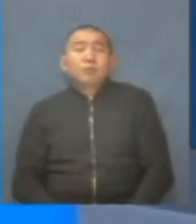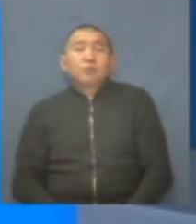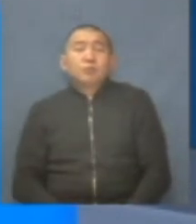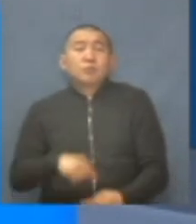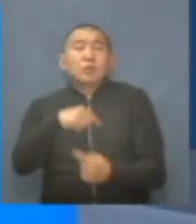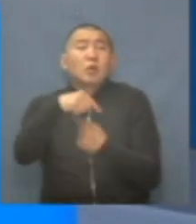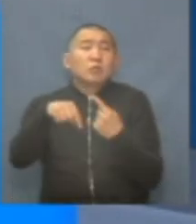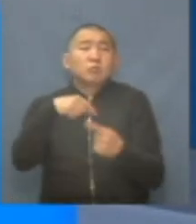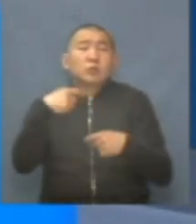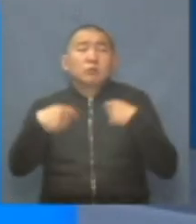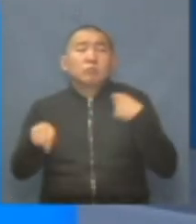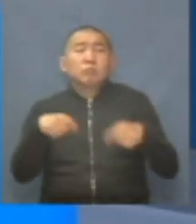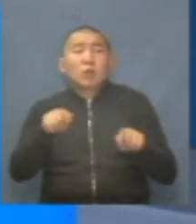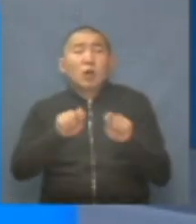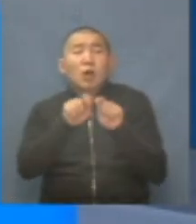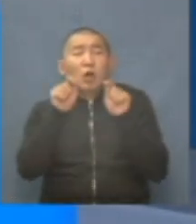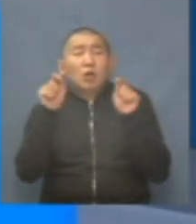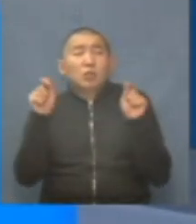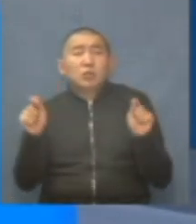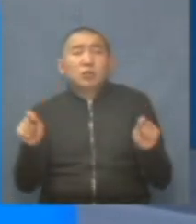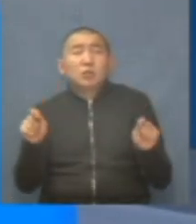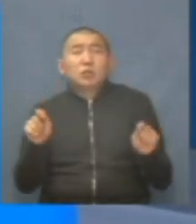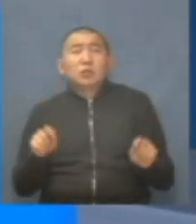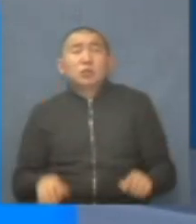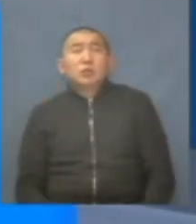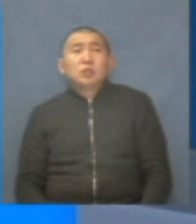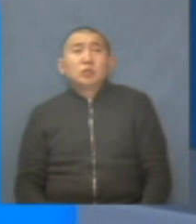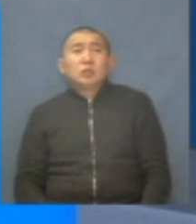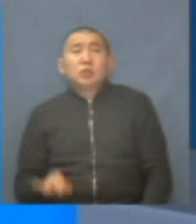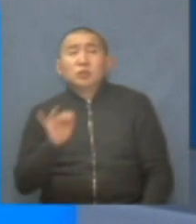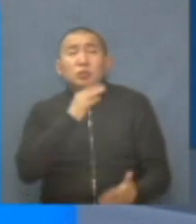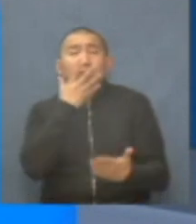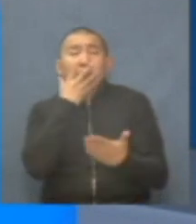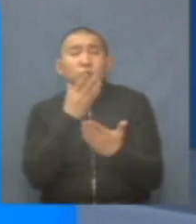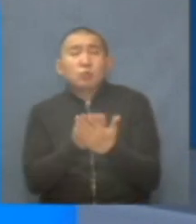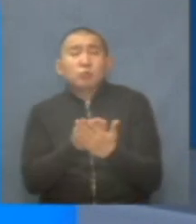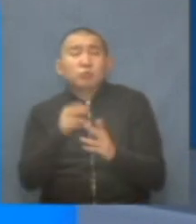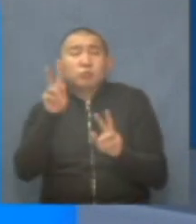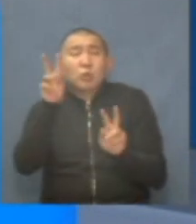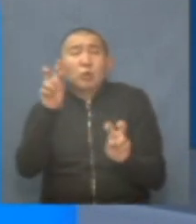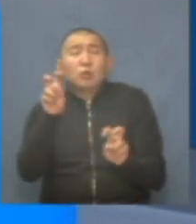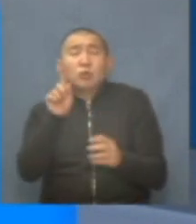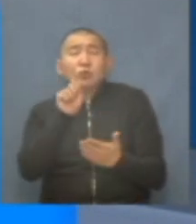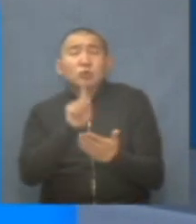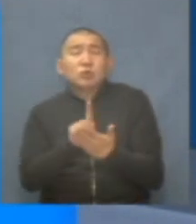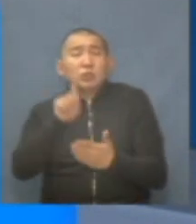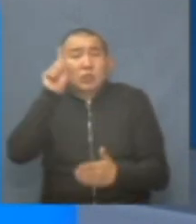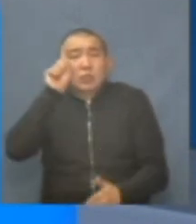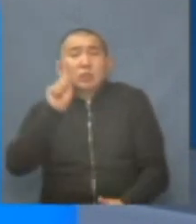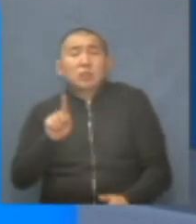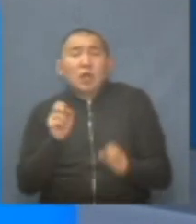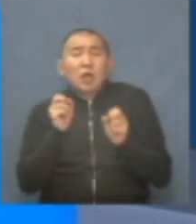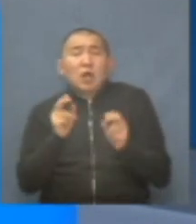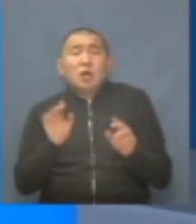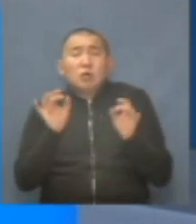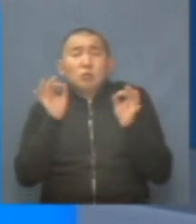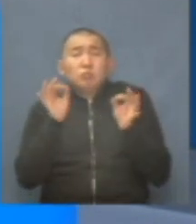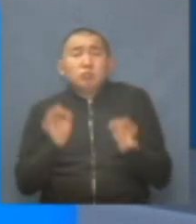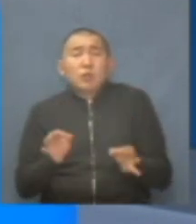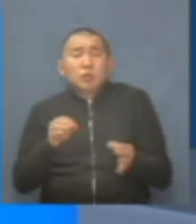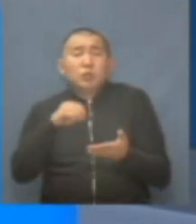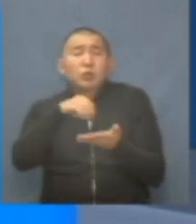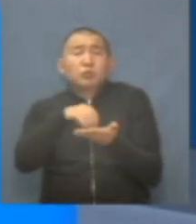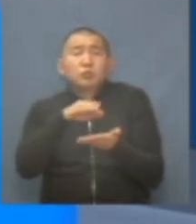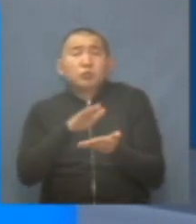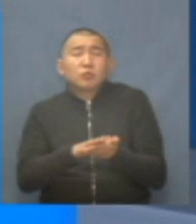Предприниматели, открывшие бизнес и занимающиеся формированием собственного бренда, должны знать, как правильно зарегистрировать